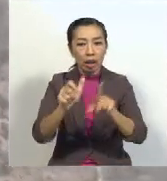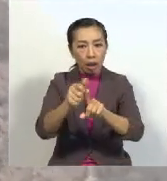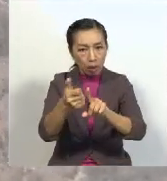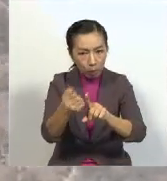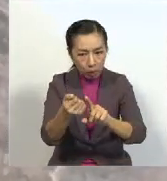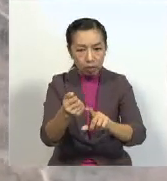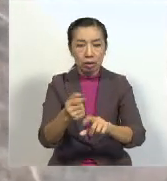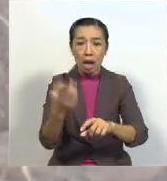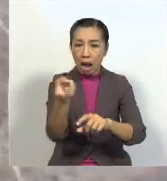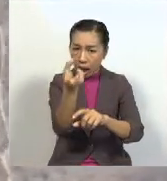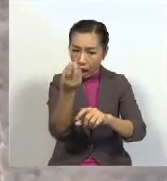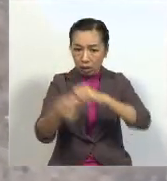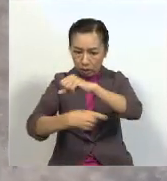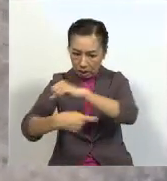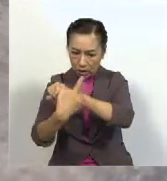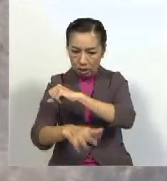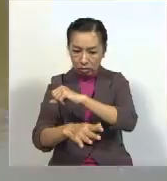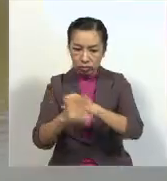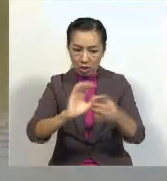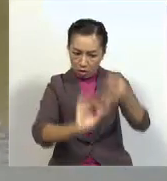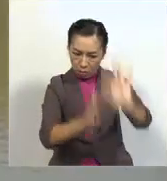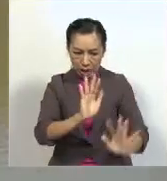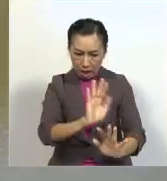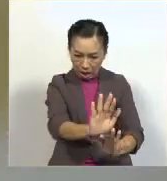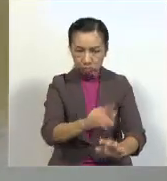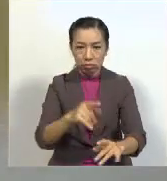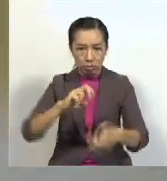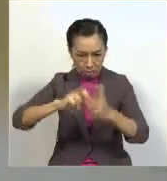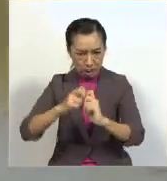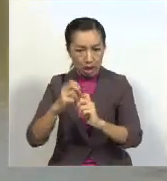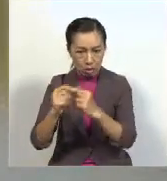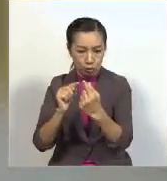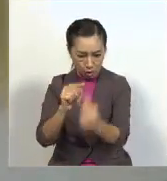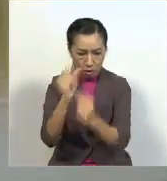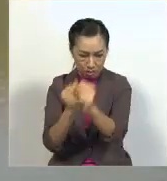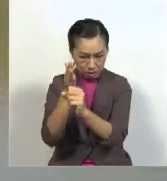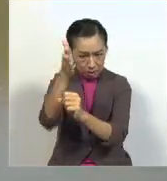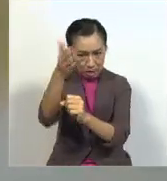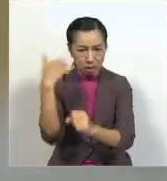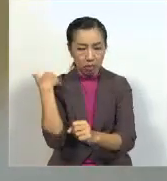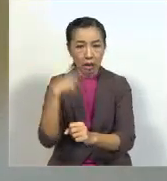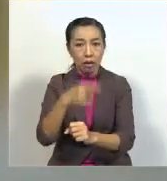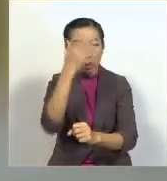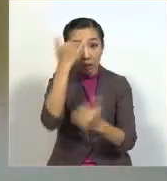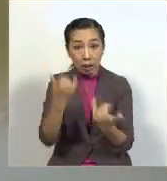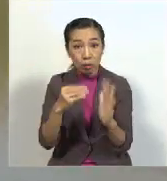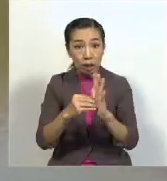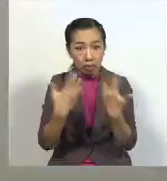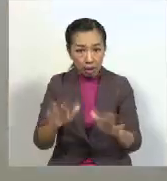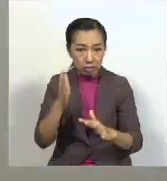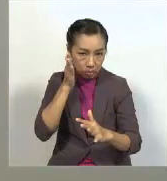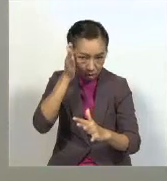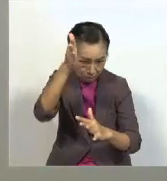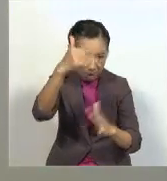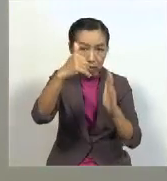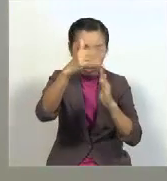ลดการเผาไหม้ป้องกันปัญหาหมอกควันในต้นปีหน้าเพราะว่าปัญหาที่เกิดขึ้นจะไม่ใช่แค่ในกรุงเทพและต่างจังหวัดเดี๋ยวภาคเหนือเนี่ยก็จะมีผล